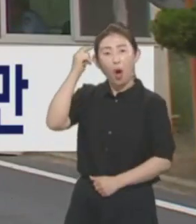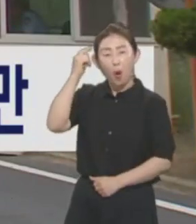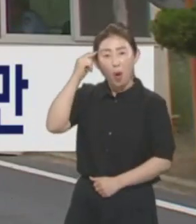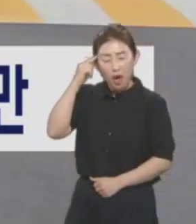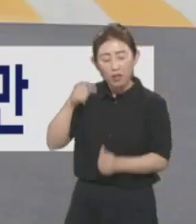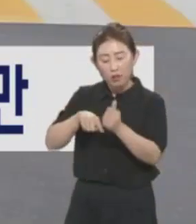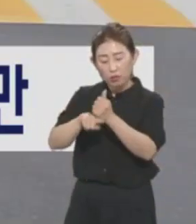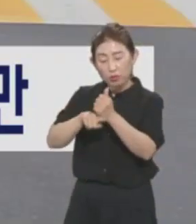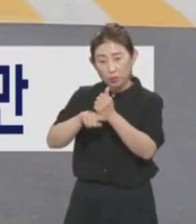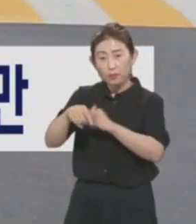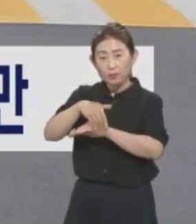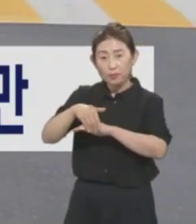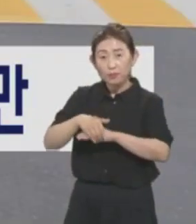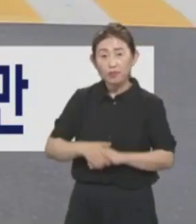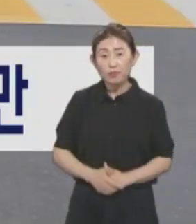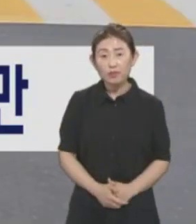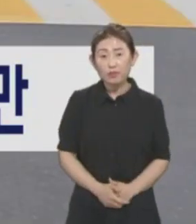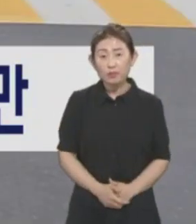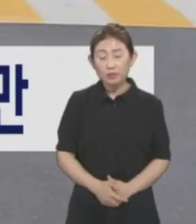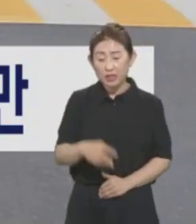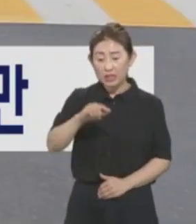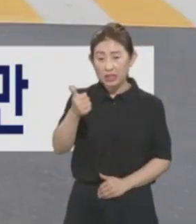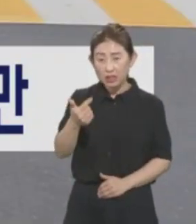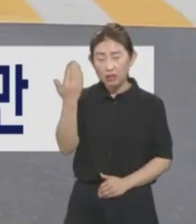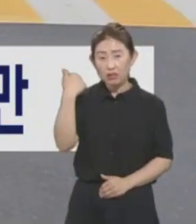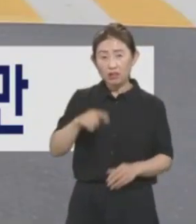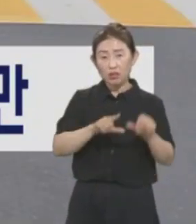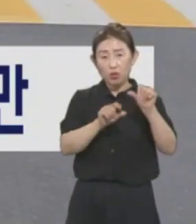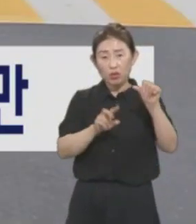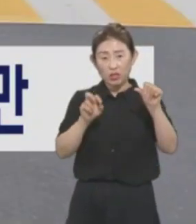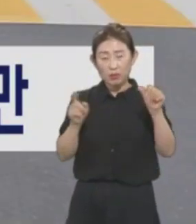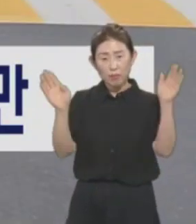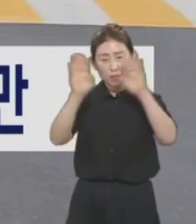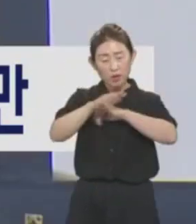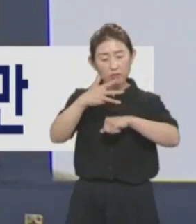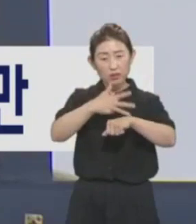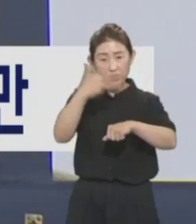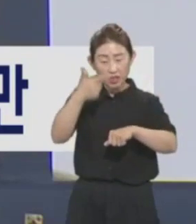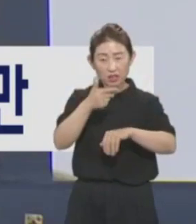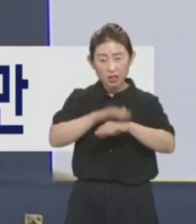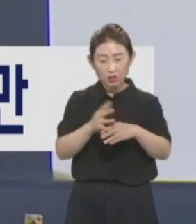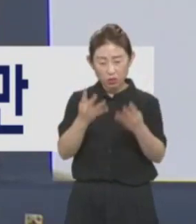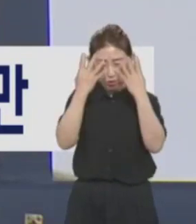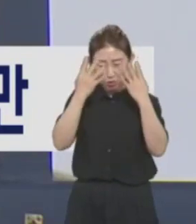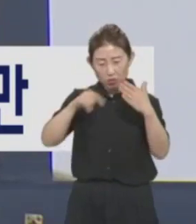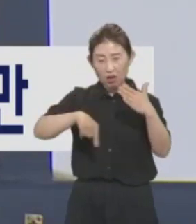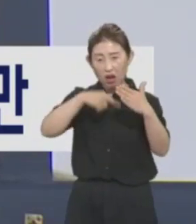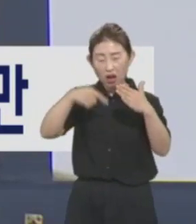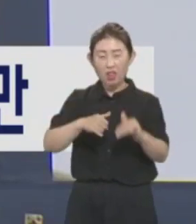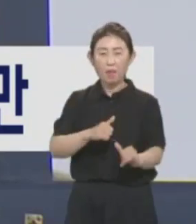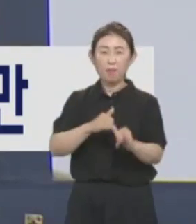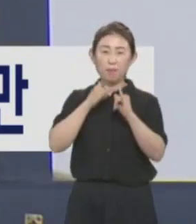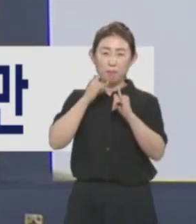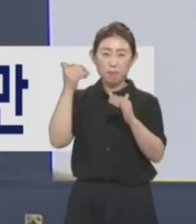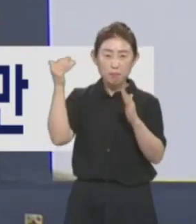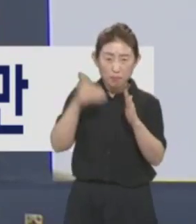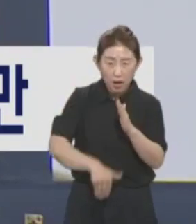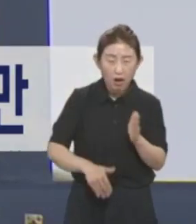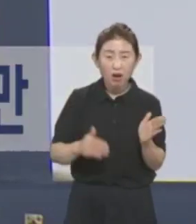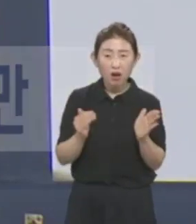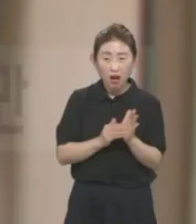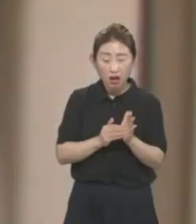이유에 대해 조사할 예정입니다. 신창원은 지난 21일 밤 8시쯤 대전교도소 내에서 극단적인 선택을